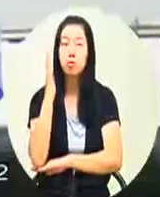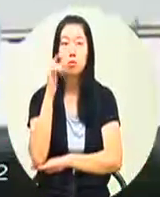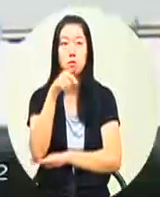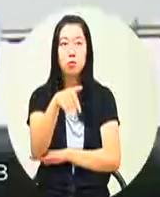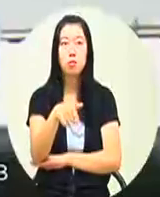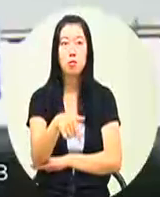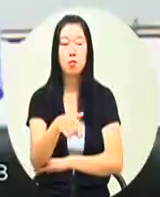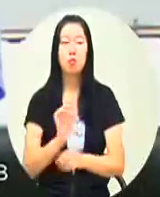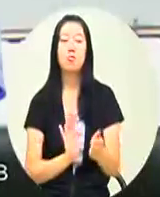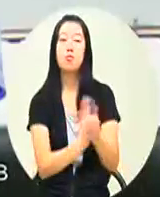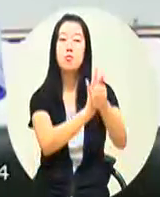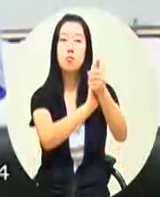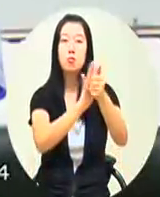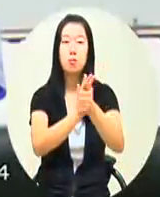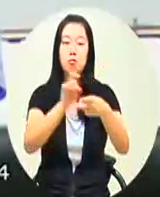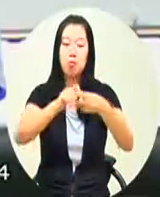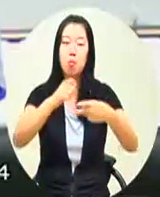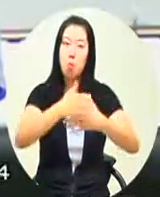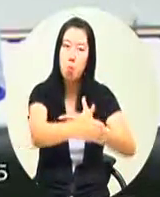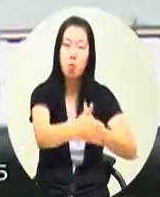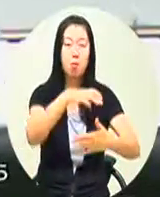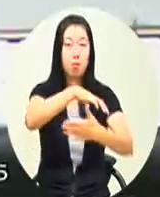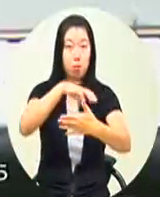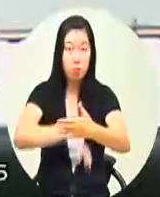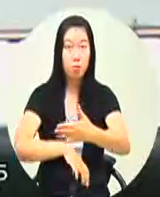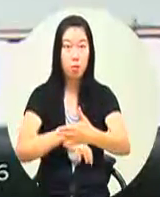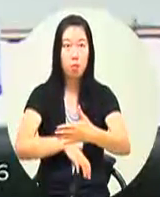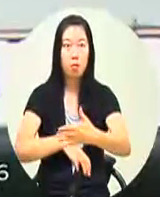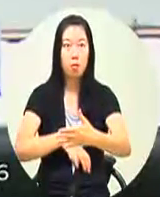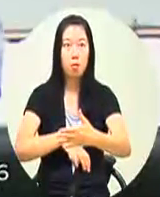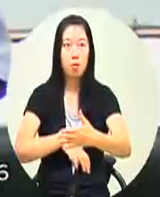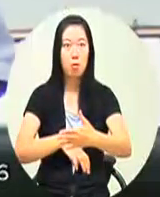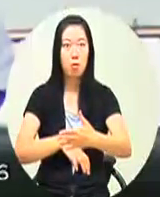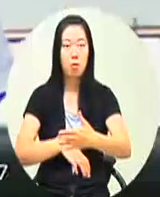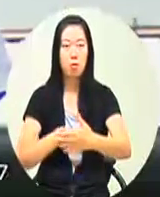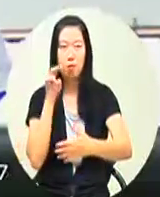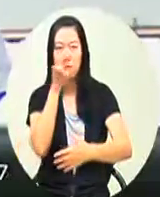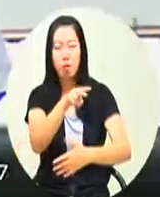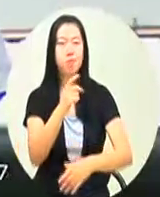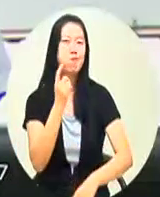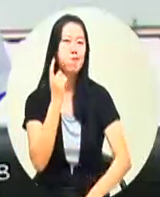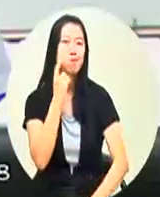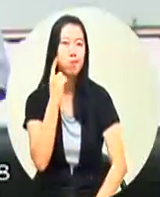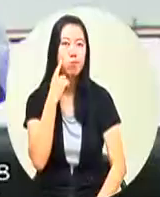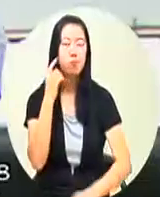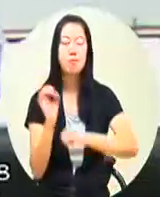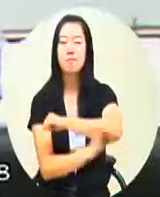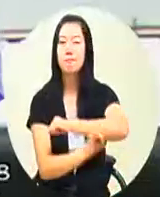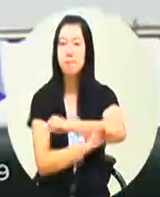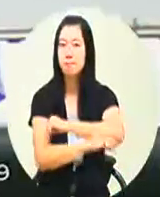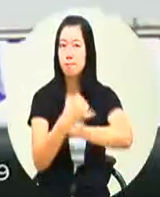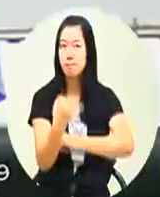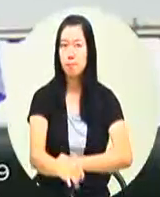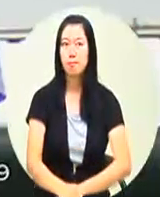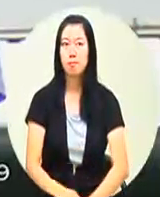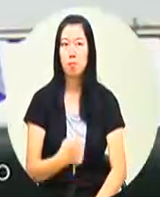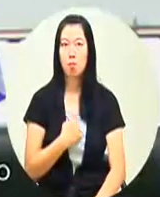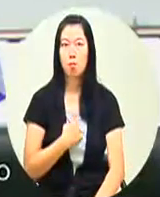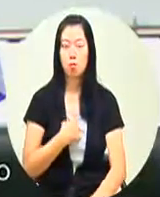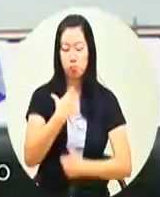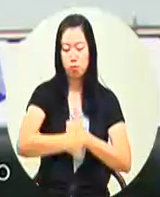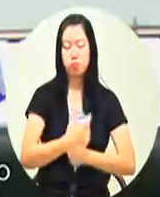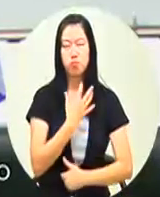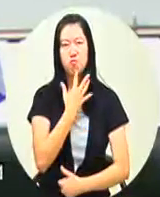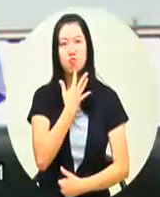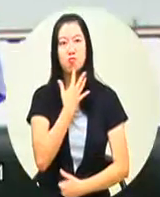推动工程里面最不实际的一项工程。我很怀疑